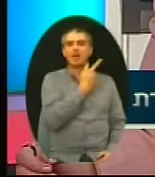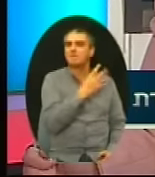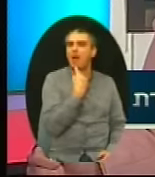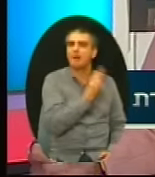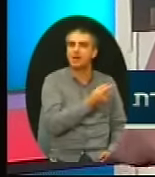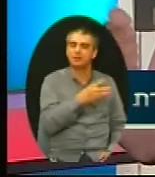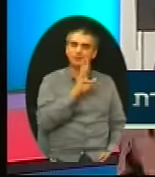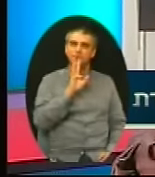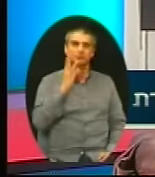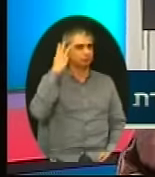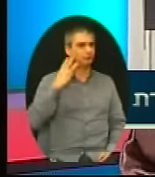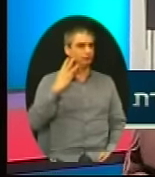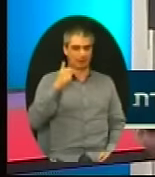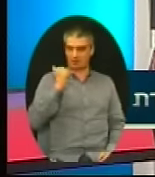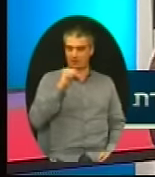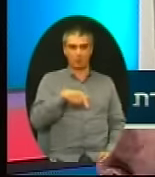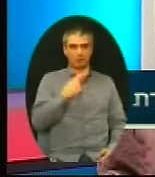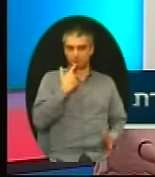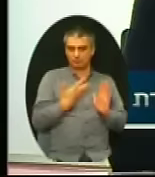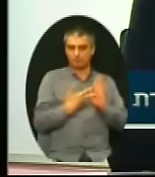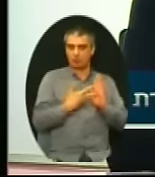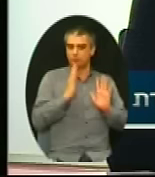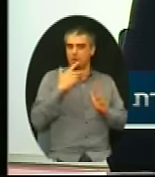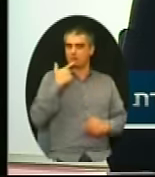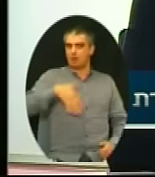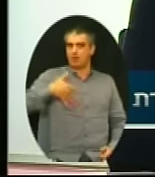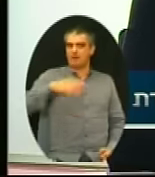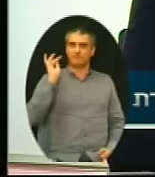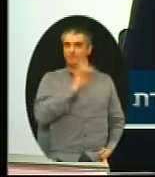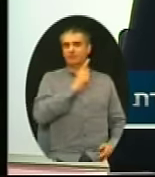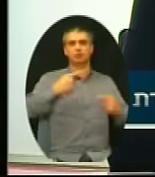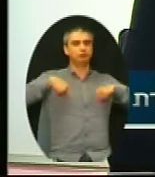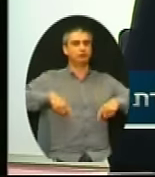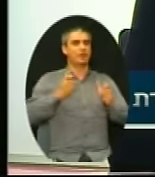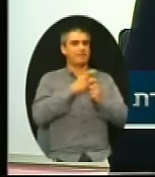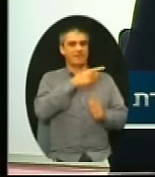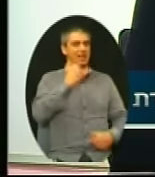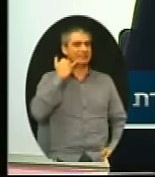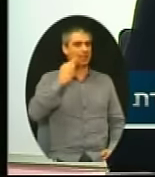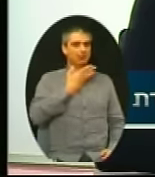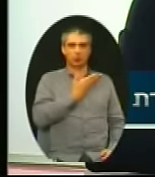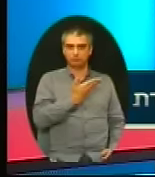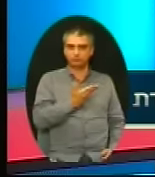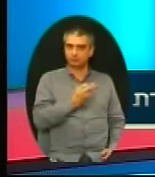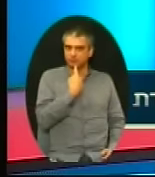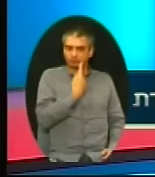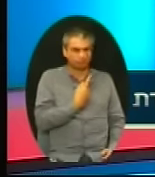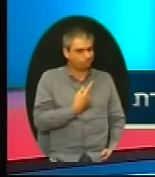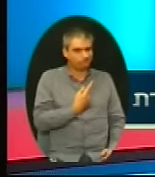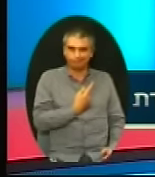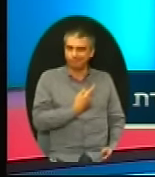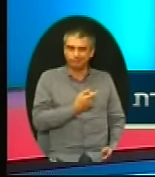שאמרה שלי יחימוביץ' אתמול כאן באולפן הפתוח, מתחה ביקורת מאוד חריפה על יושב ראש המפלגה שלכם, על הרצוג, היא אמרה, זה